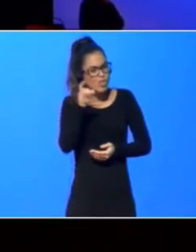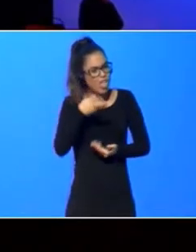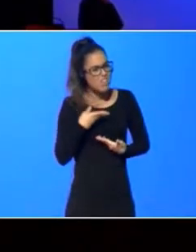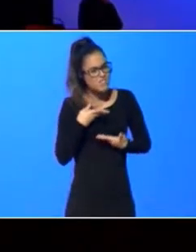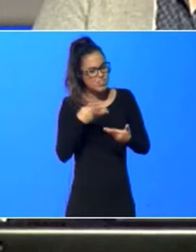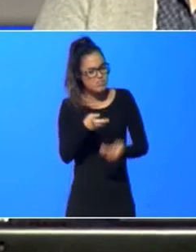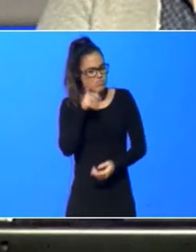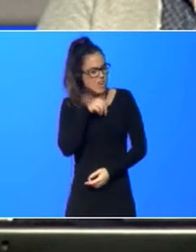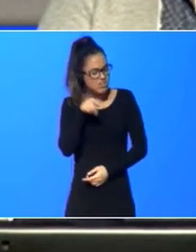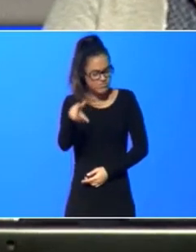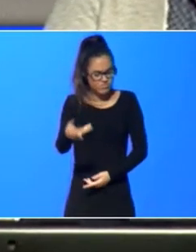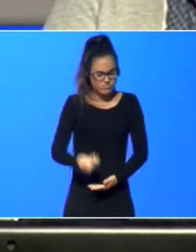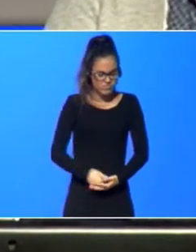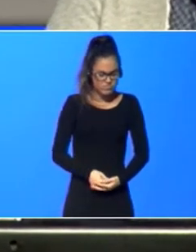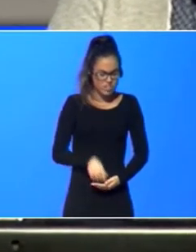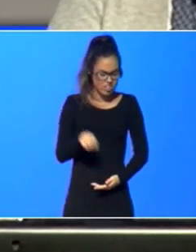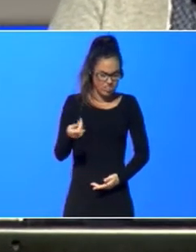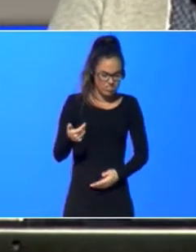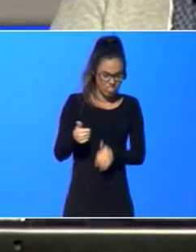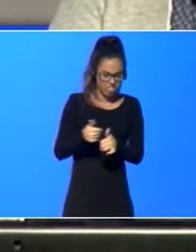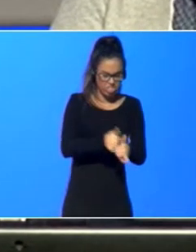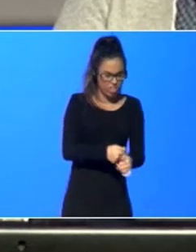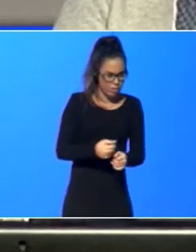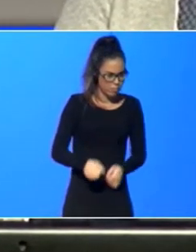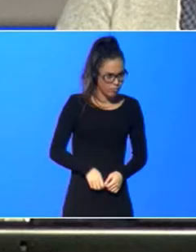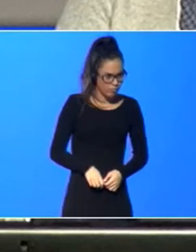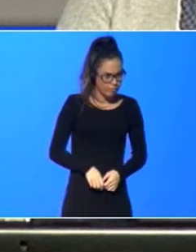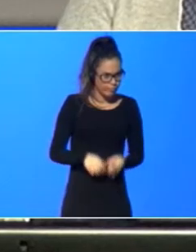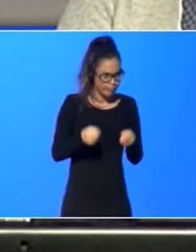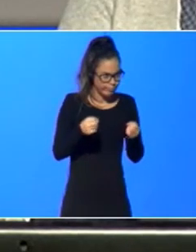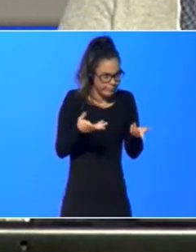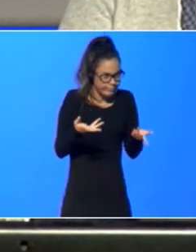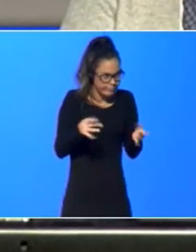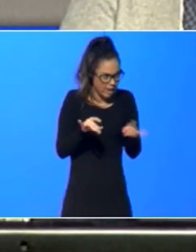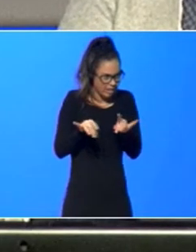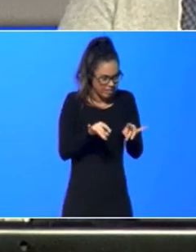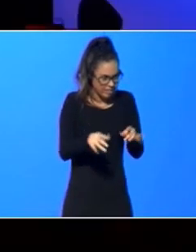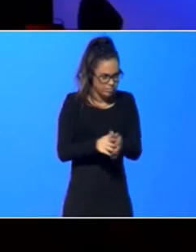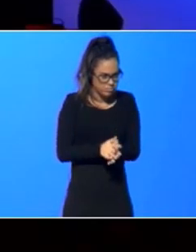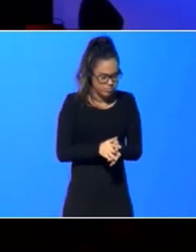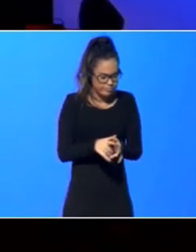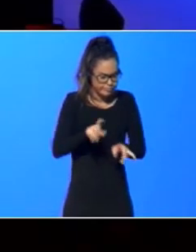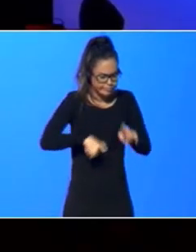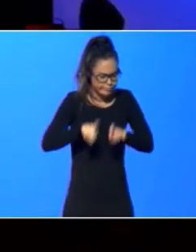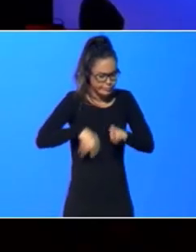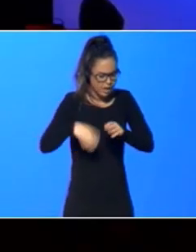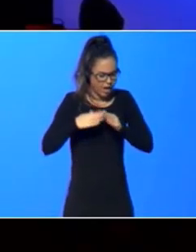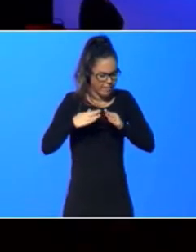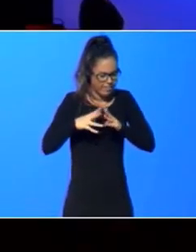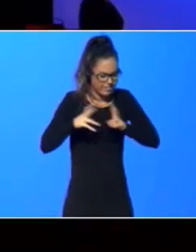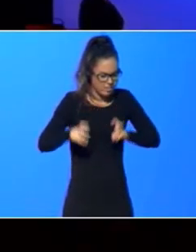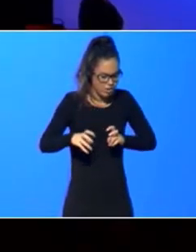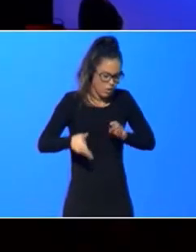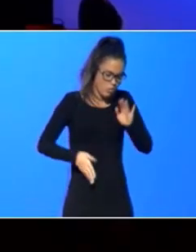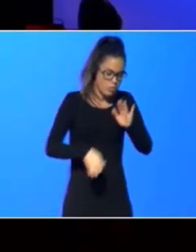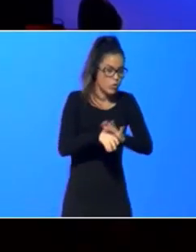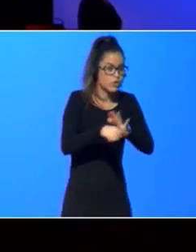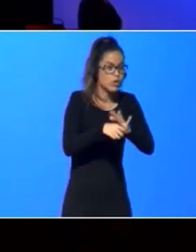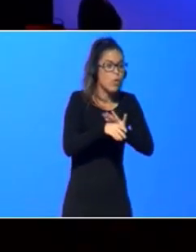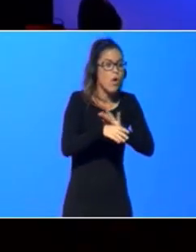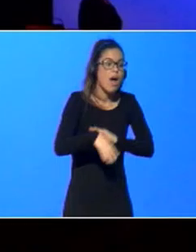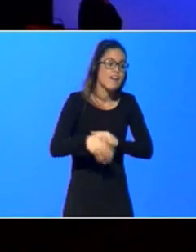honekin xerpakin nora noia niba. Da, pentsau aldozu, ba, buelta txera, edo aurrera xerpa txarrakin. Xerpa